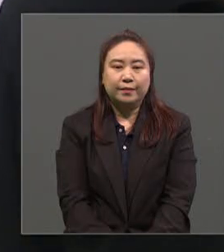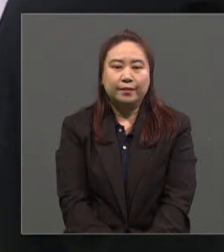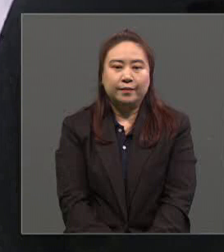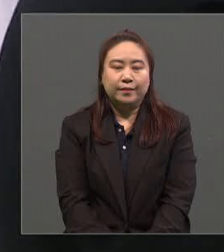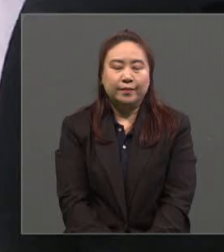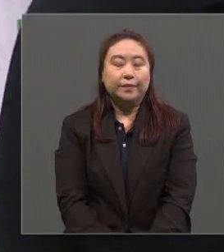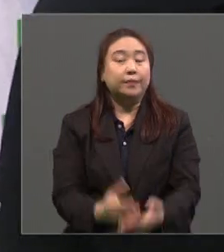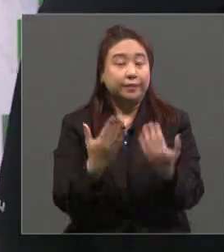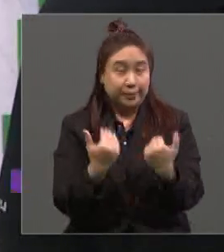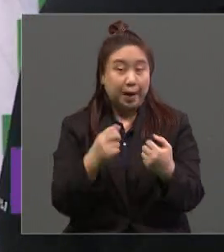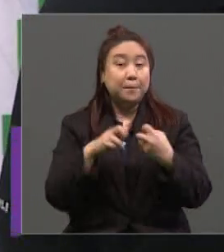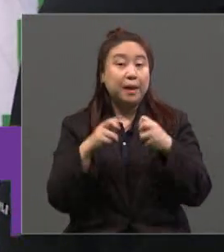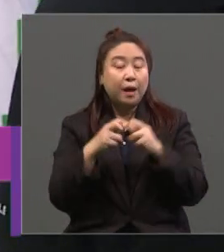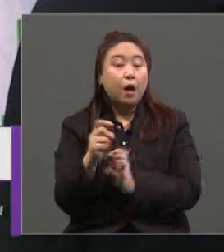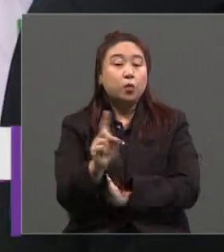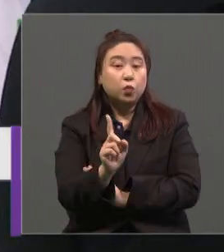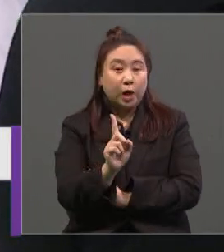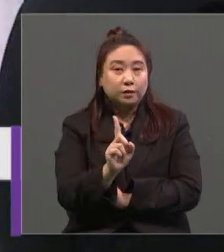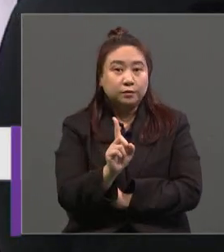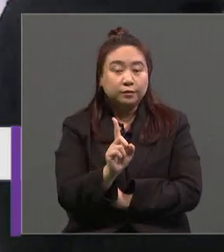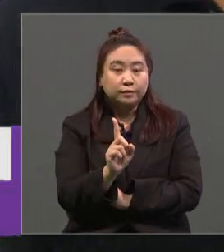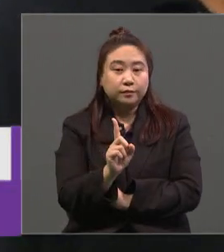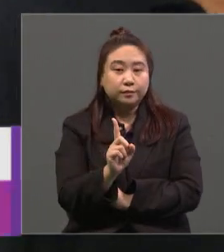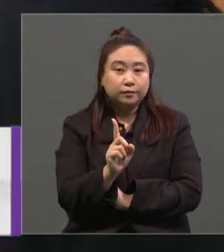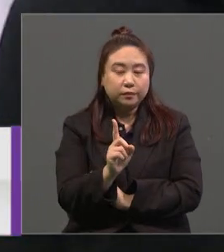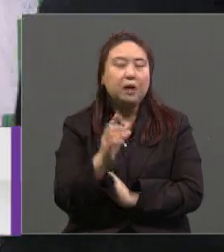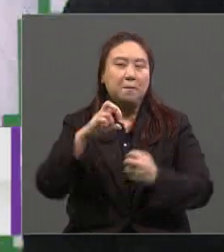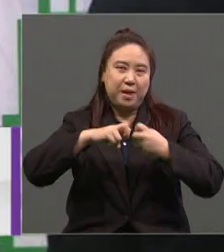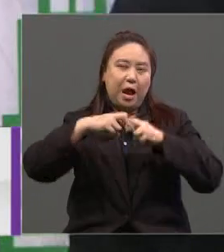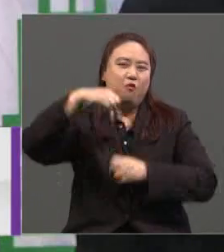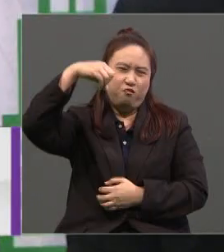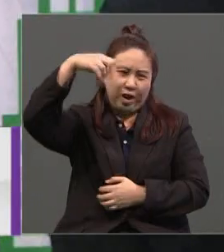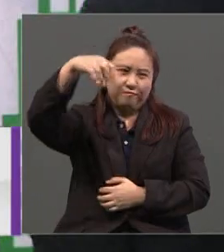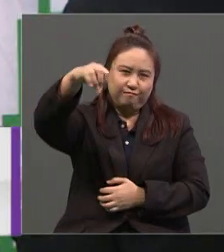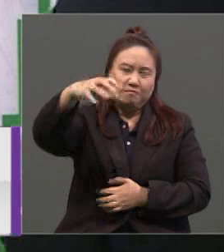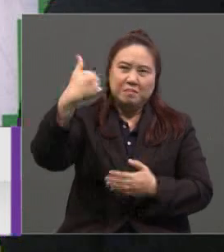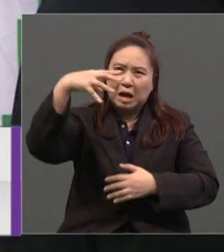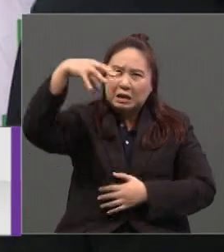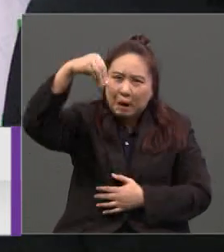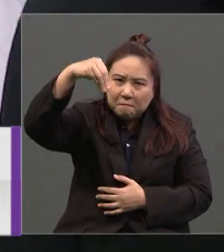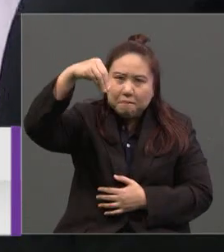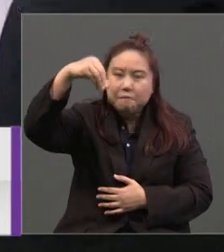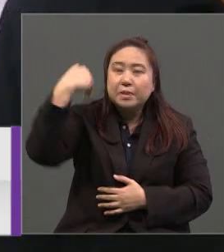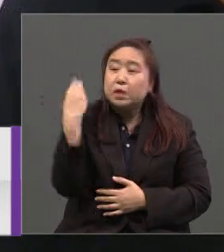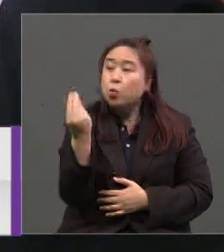ถ้าเป็นปัญหาเบื้องต้นในเขตก็คิดว่าคงเรื่องไฟฟ้าแสงสว่างซึ่งมีไฟดับอยู่กี่หลอดนะ